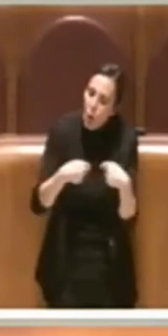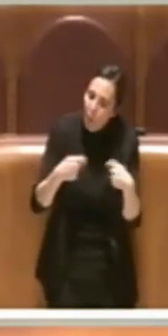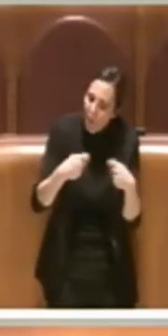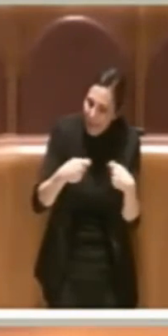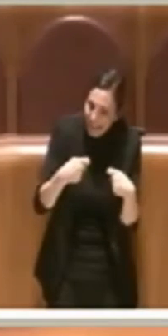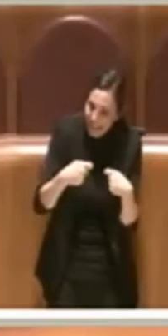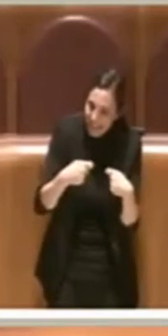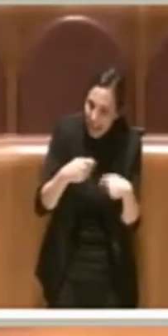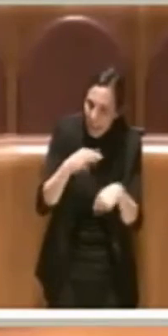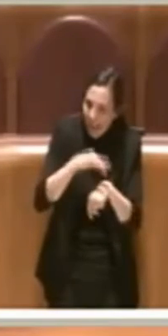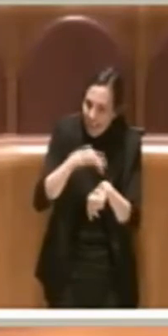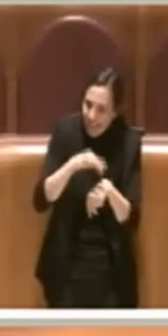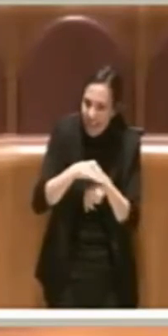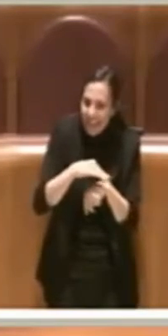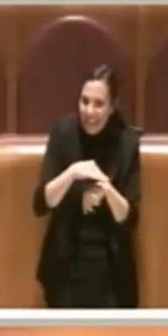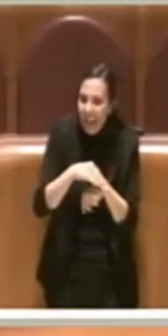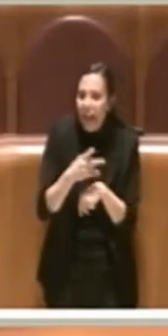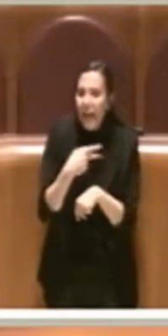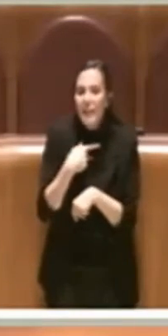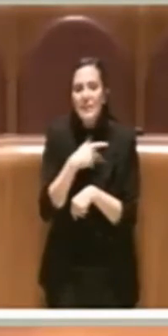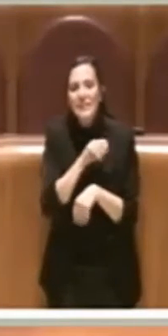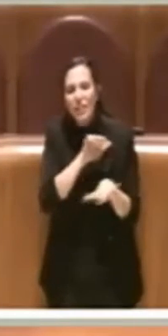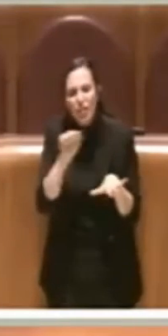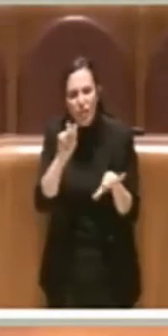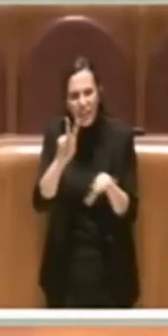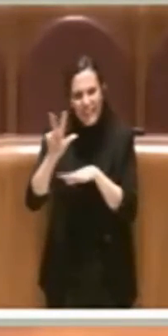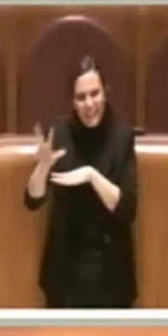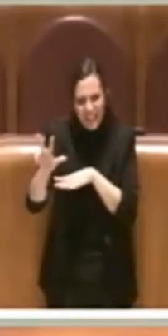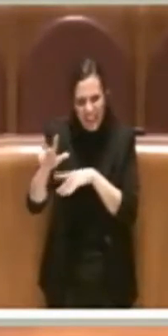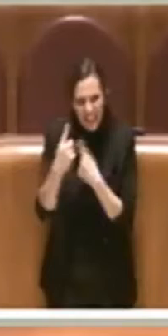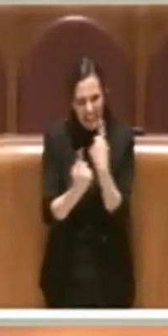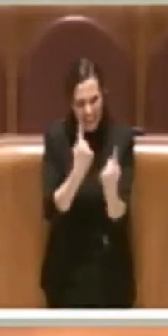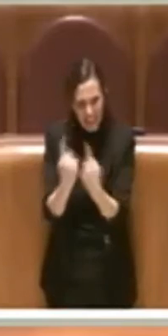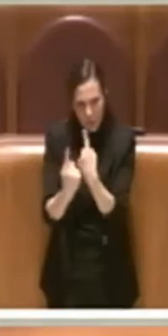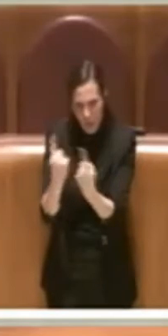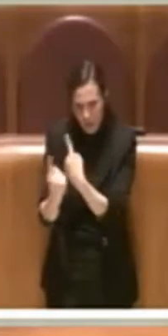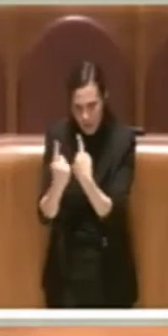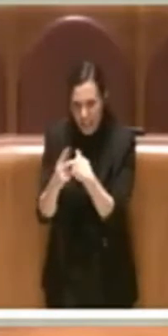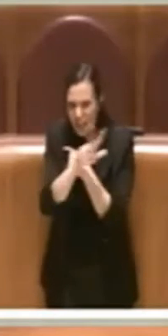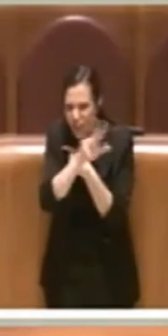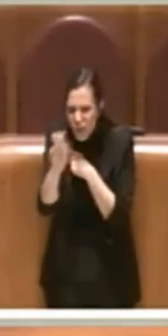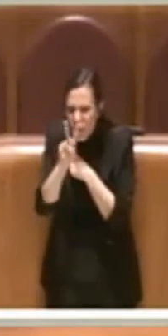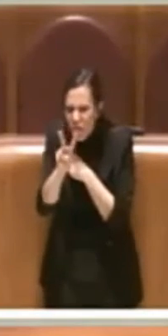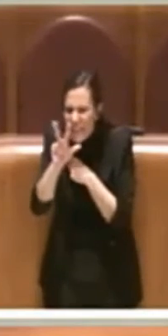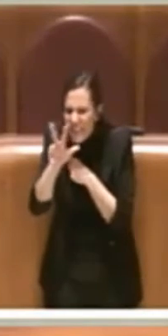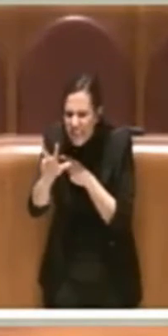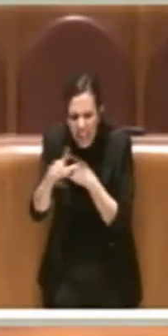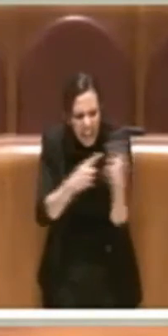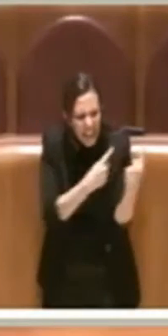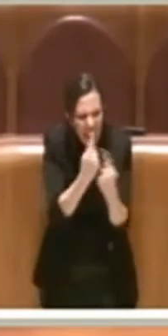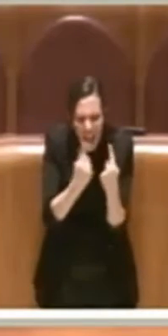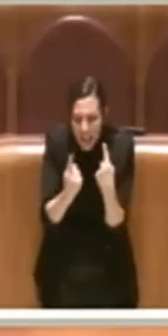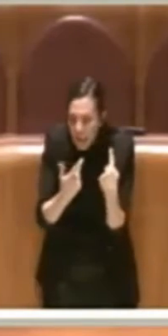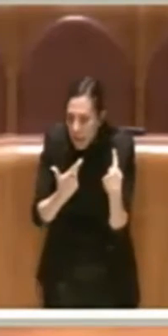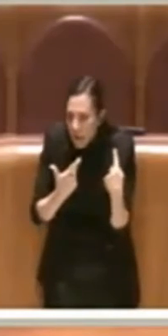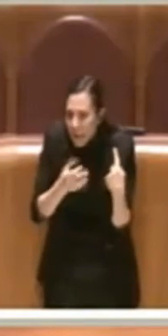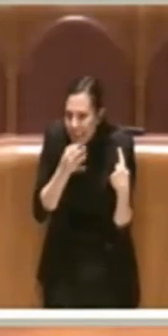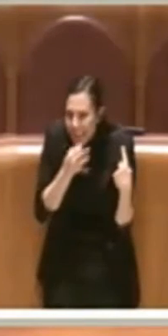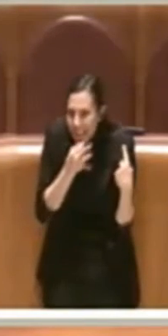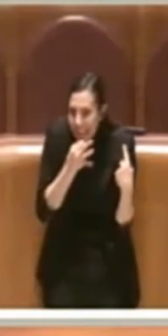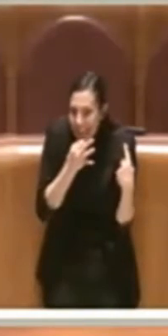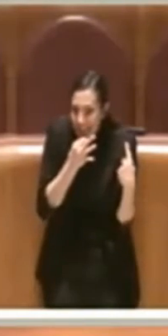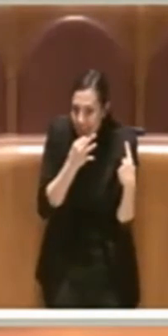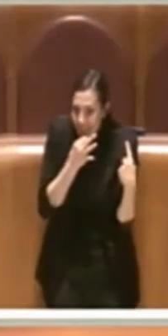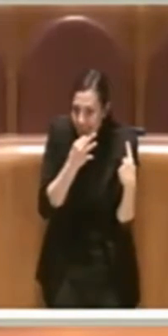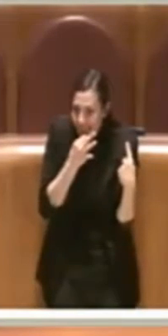solo 323 casi, non abbiamo neanche la percezione di quanti siano 323 casi. Significa che